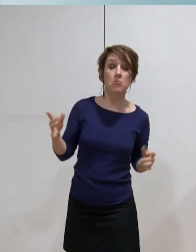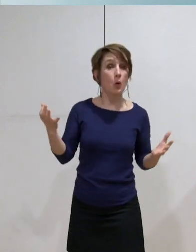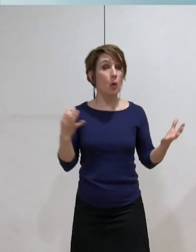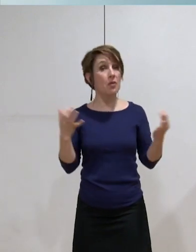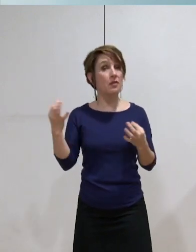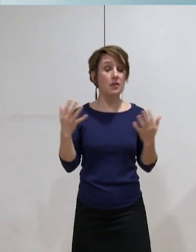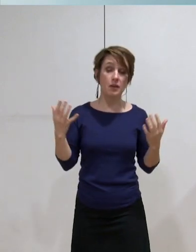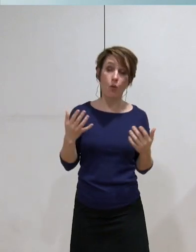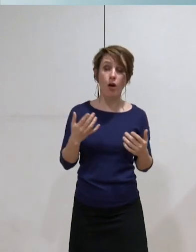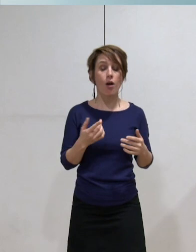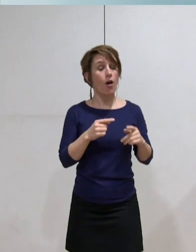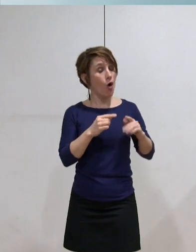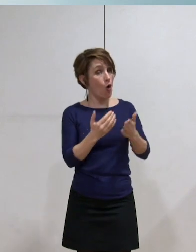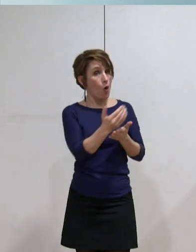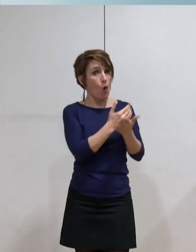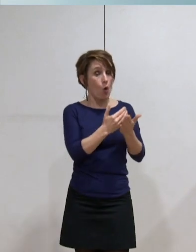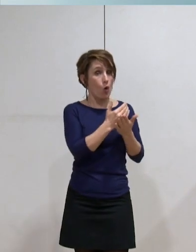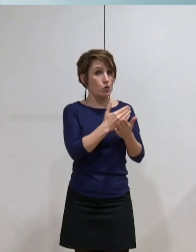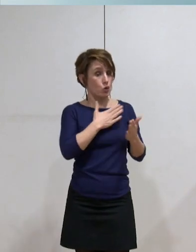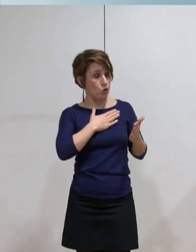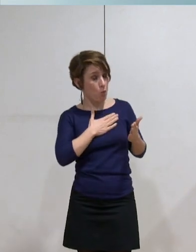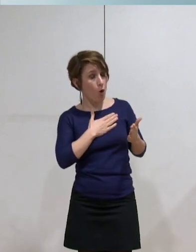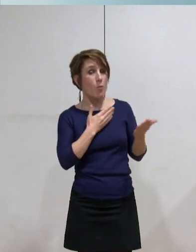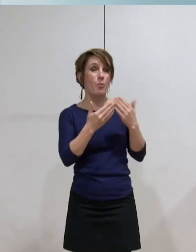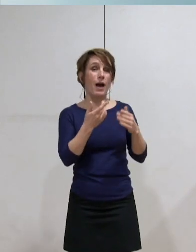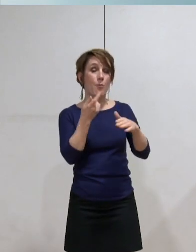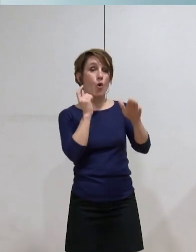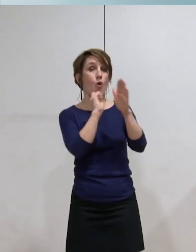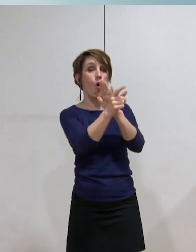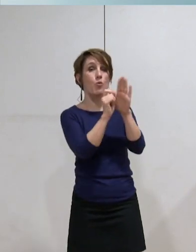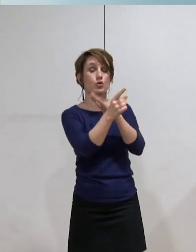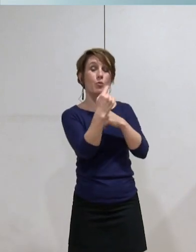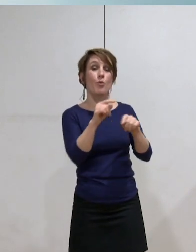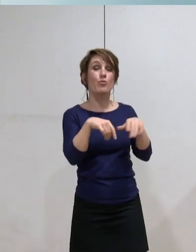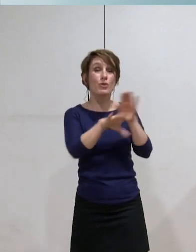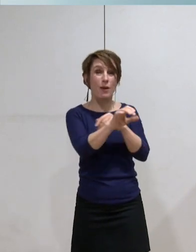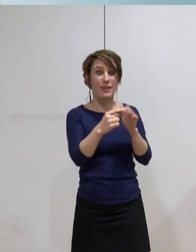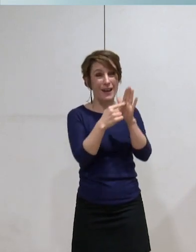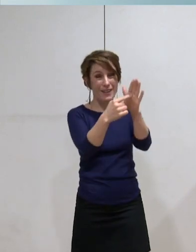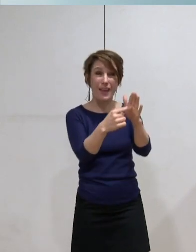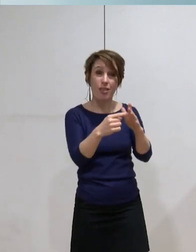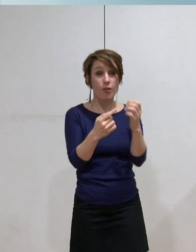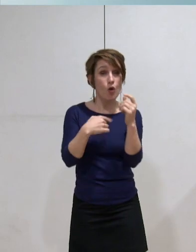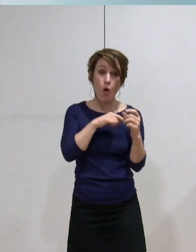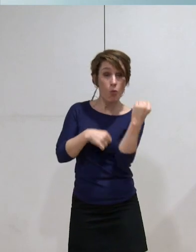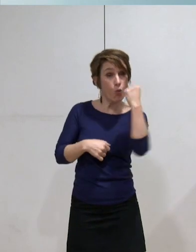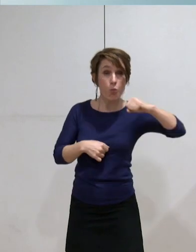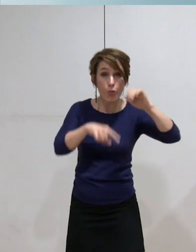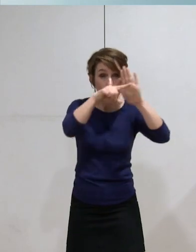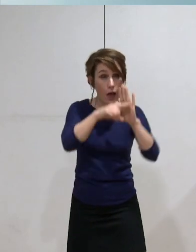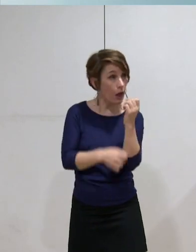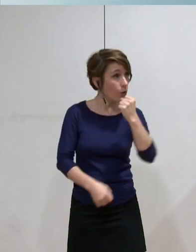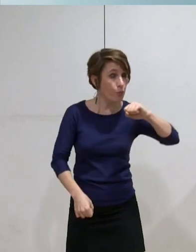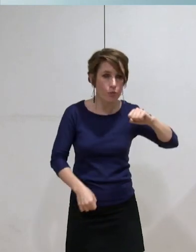propres par rapport au remboursement du capital de la dette donc moi je vous invite à aller page 177 et